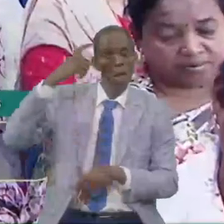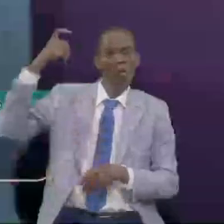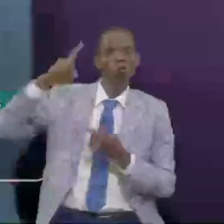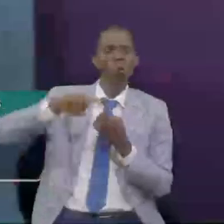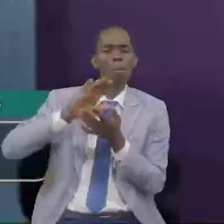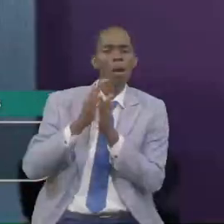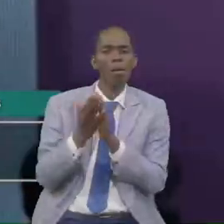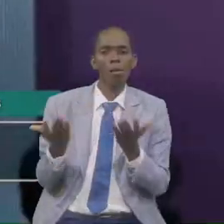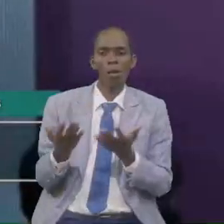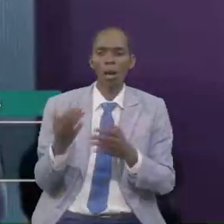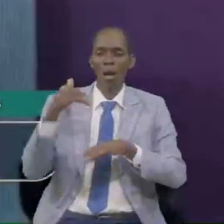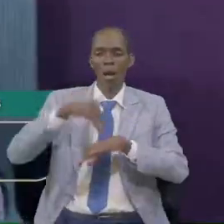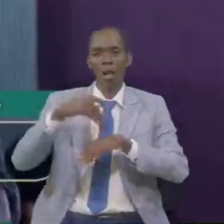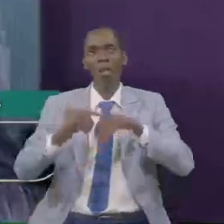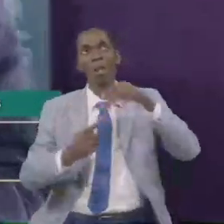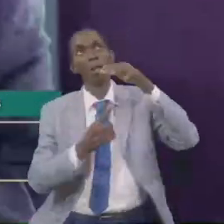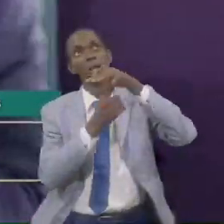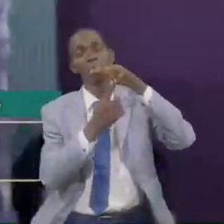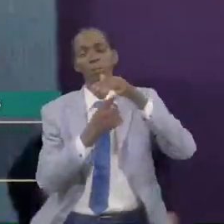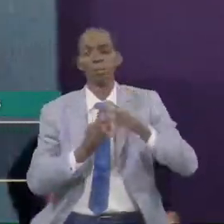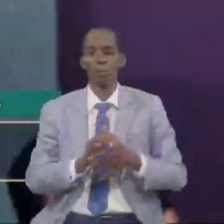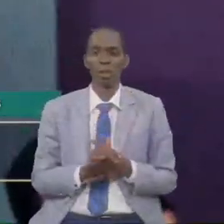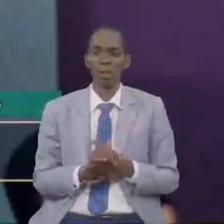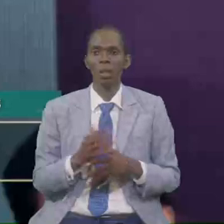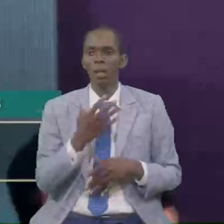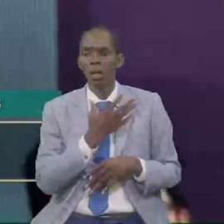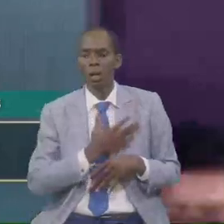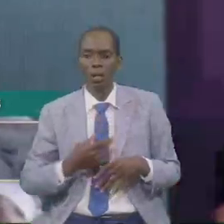Et le rêve qu'il a eu, c'était de devenir héros.